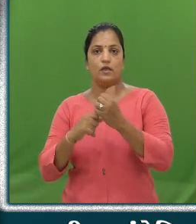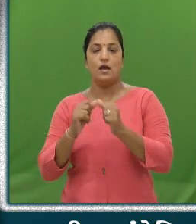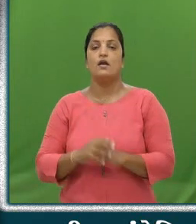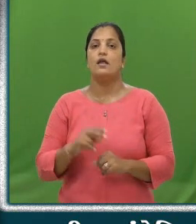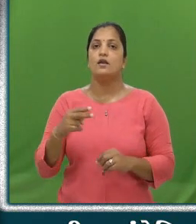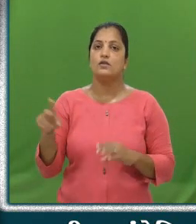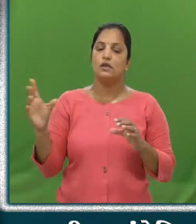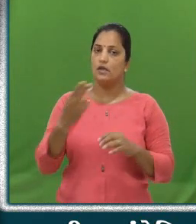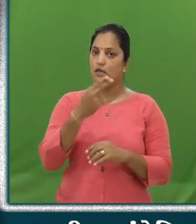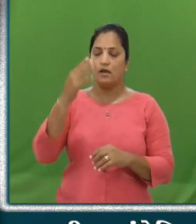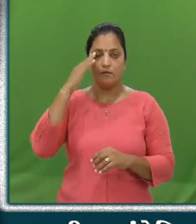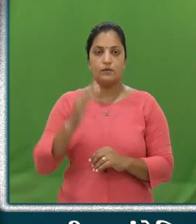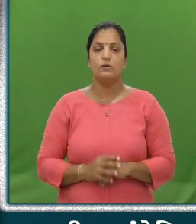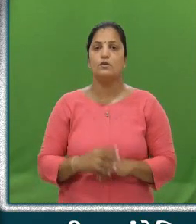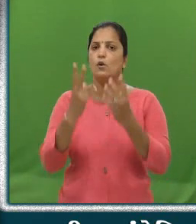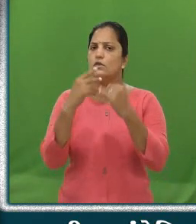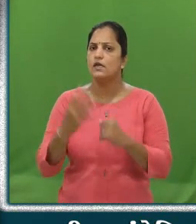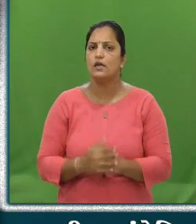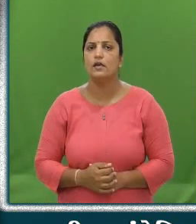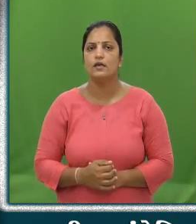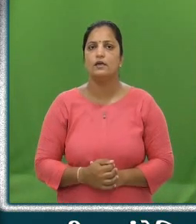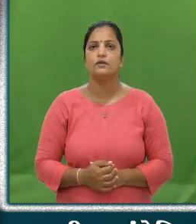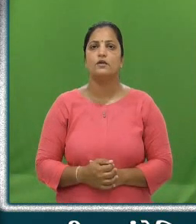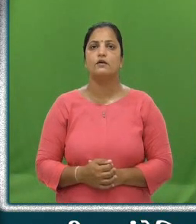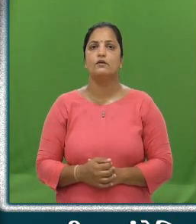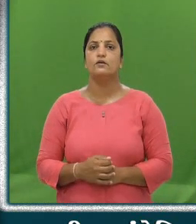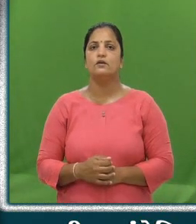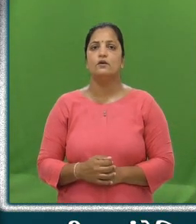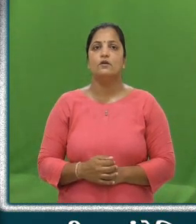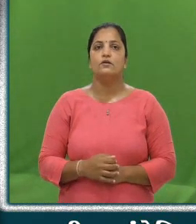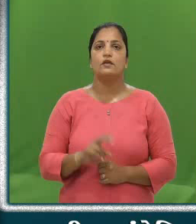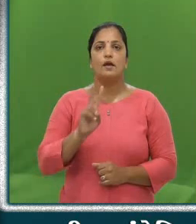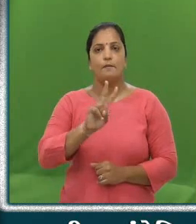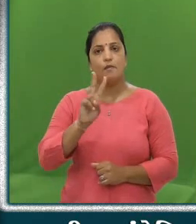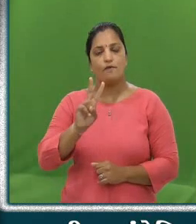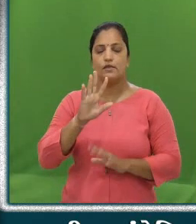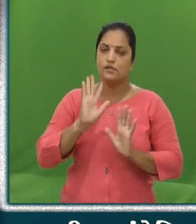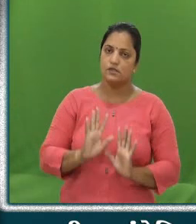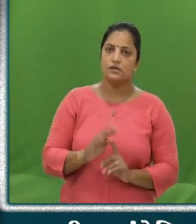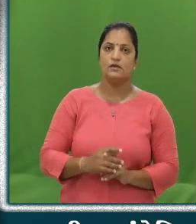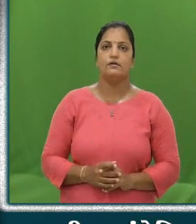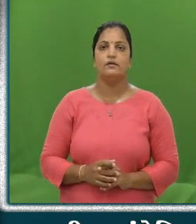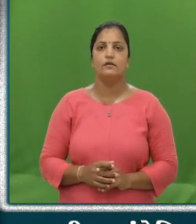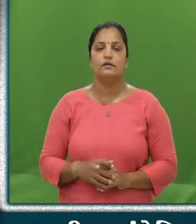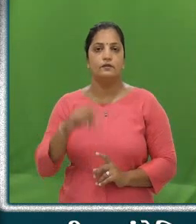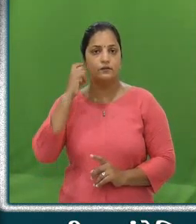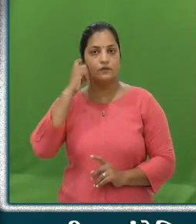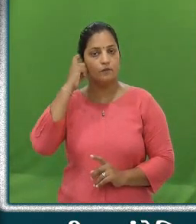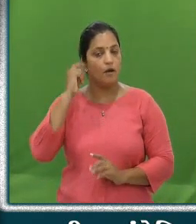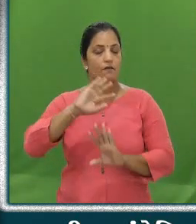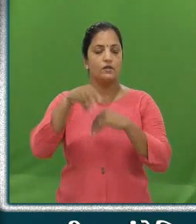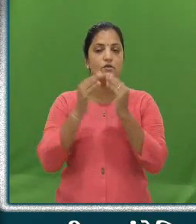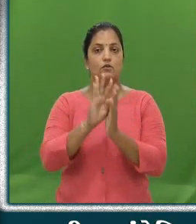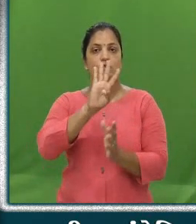દૈહિક રંગસૂત્રો ની સંખ્યા કેટલી છે તો આપણે દૈહિક રંગસૂત્રો ની સંખ્યા 22 જોડ 44